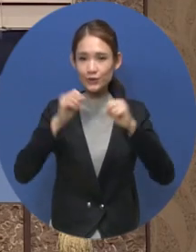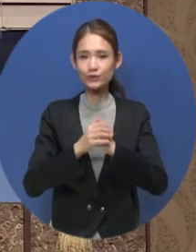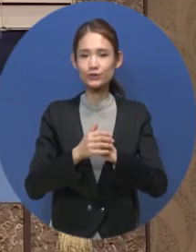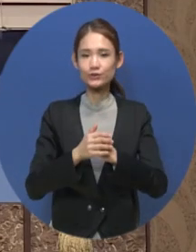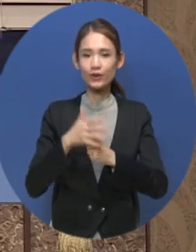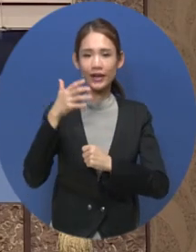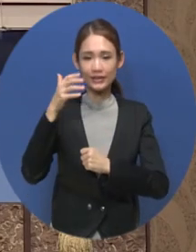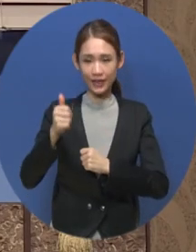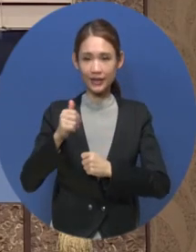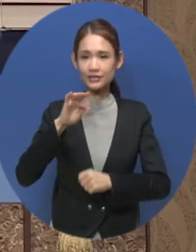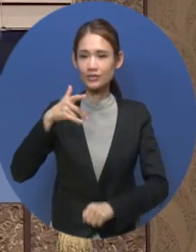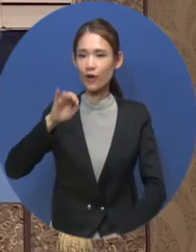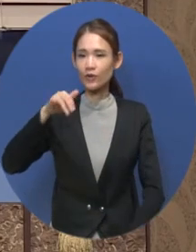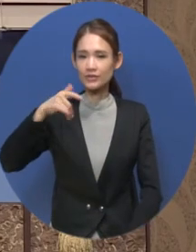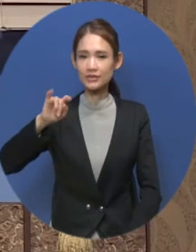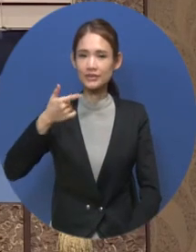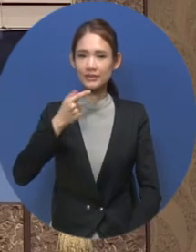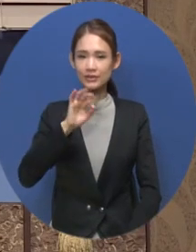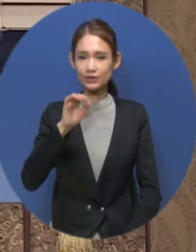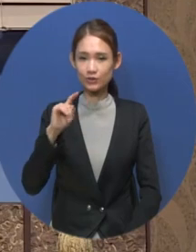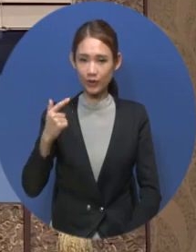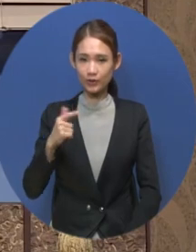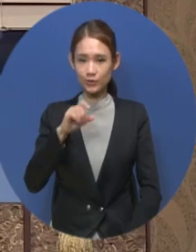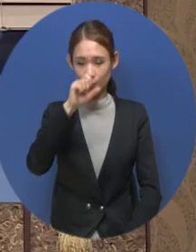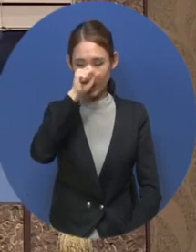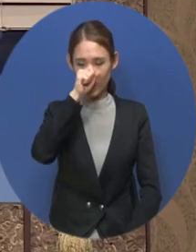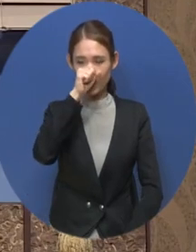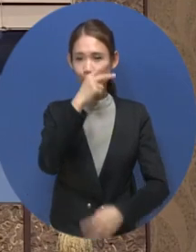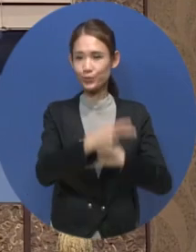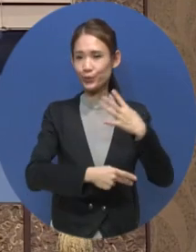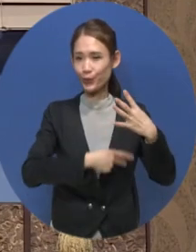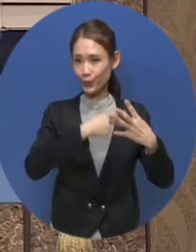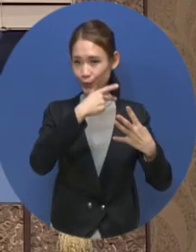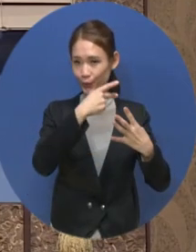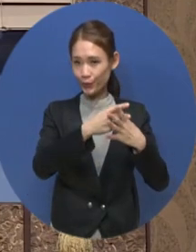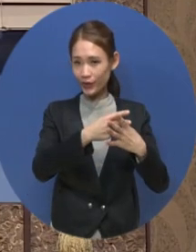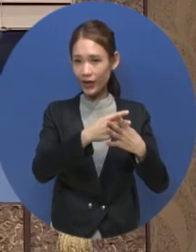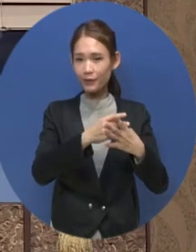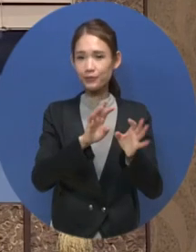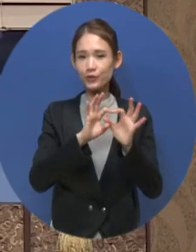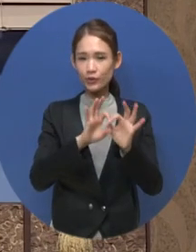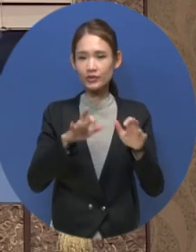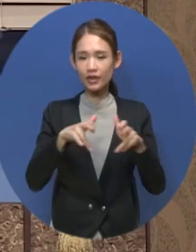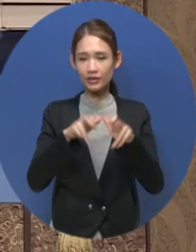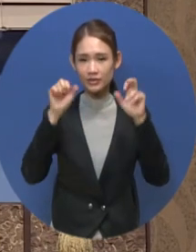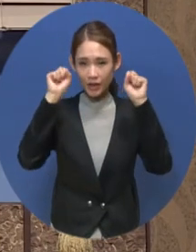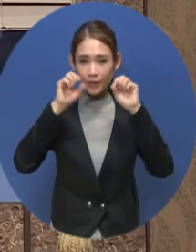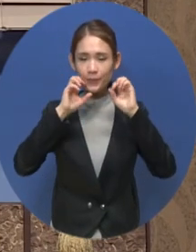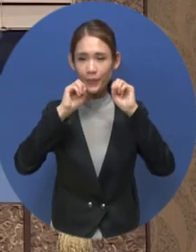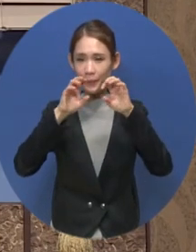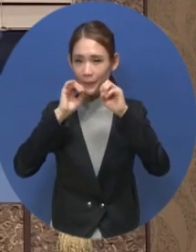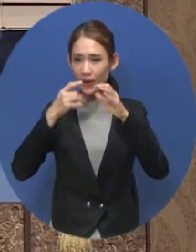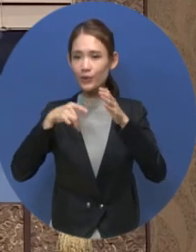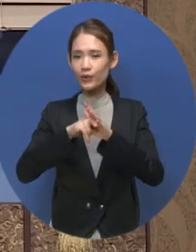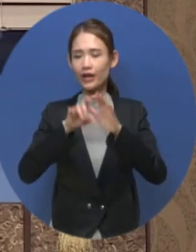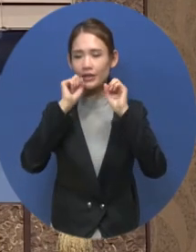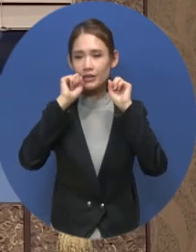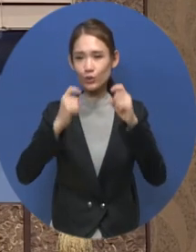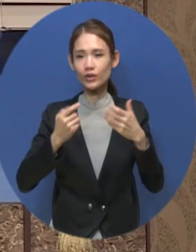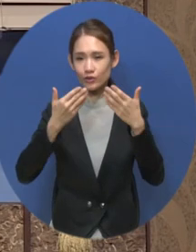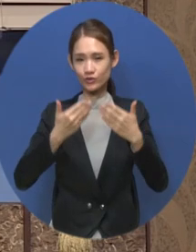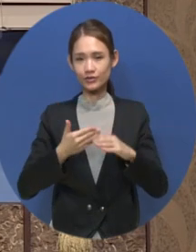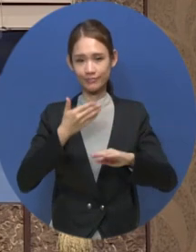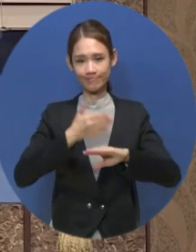정진환입니다. 이렇게 좋은 프로그램에 장애인체육을 알릴 수 있는 기회를 주셔서 너무 감사드리고요. 오늘